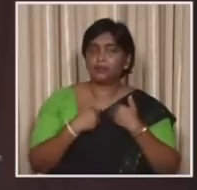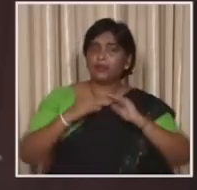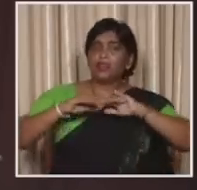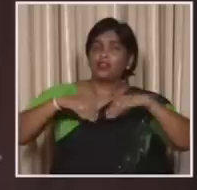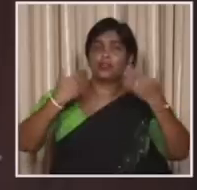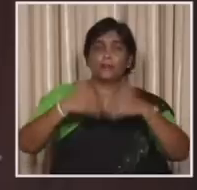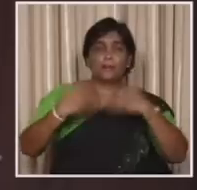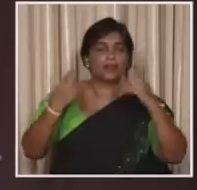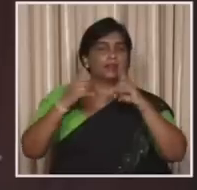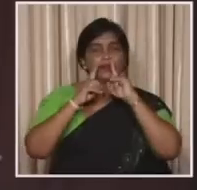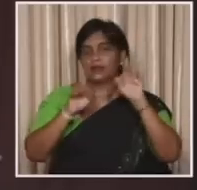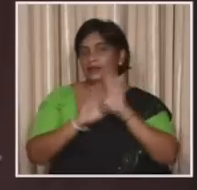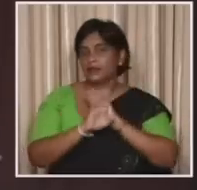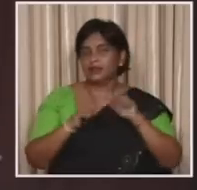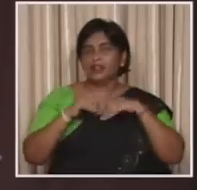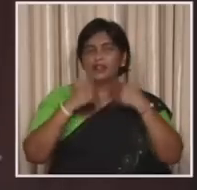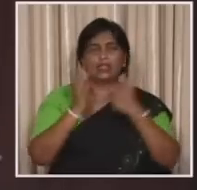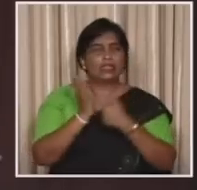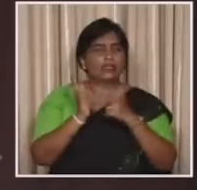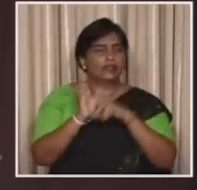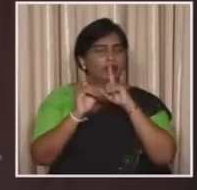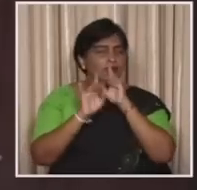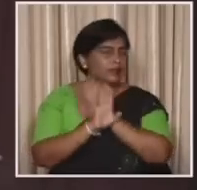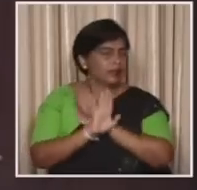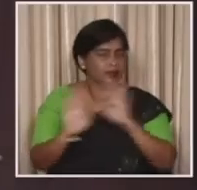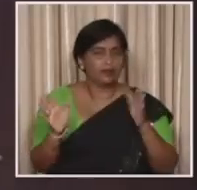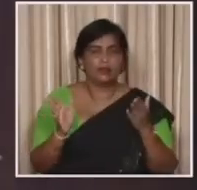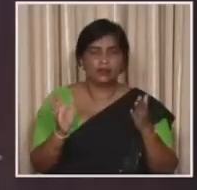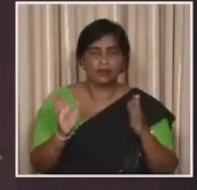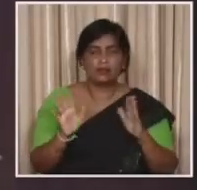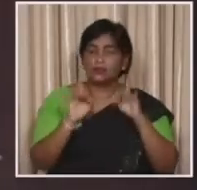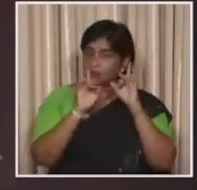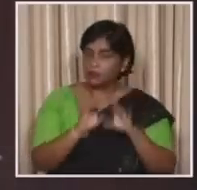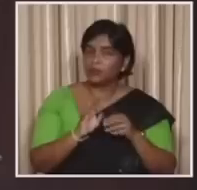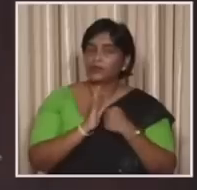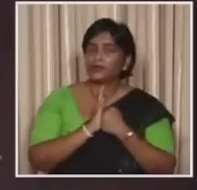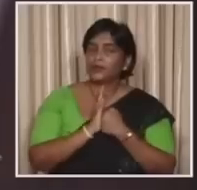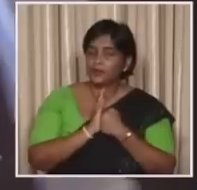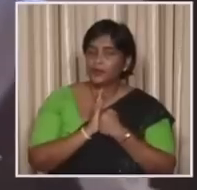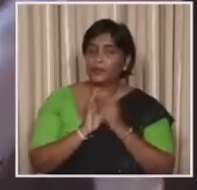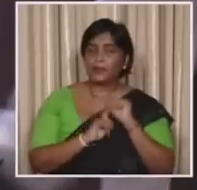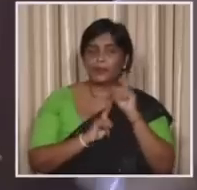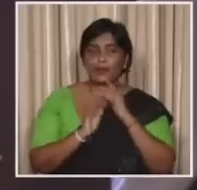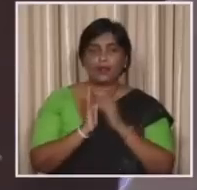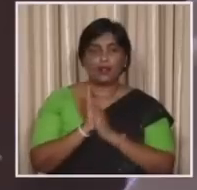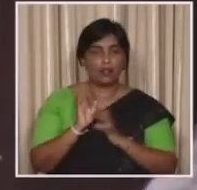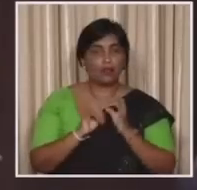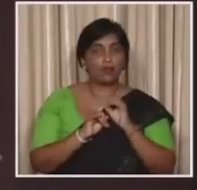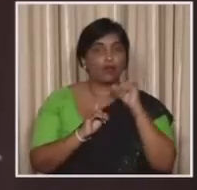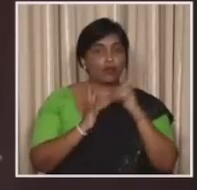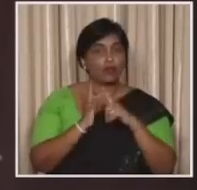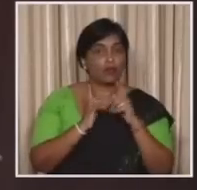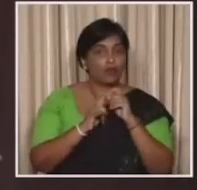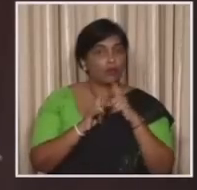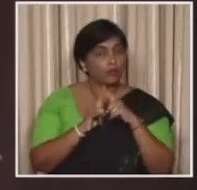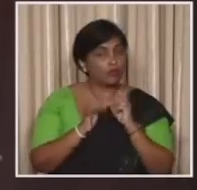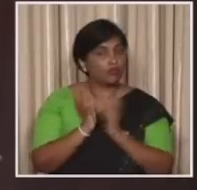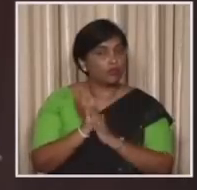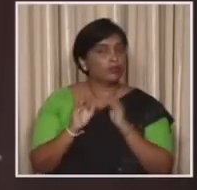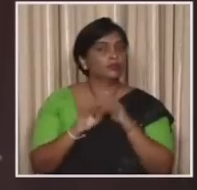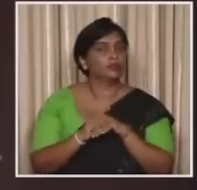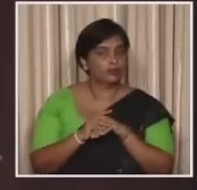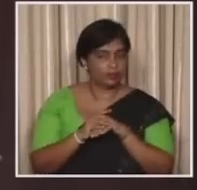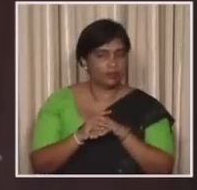ගිහිල්ලා පත්‍ර වලට කියන්නෙත් නෑ එළිය ගිහිල්ලා රූපවාහිනිය වලට කියන්නෙත් නෑ. එහෙම ගෞරවයක් පාර්ලිමේන්තු මන්ත්‍රීවරු කෝප් කමිටුවේ ඇතුලේ තියාගෙන